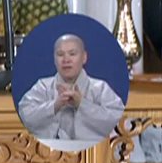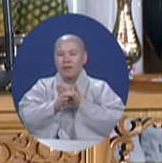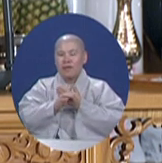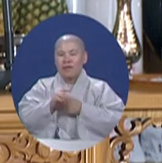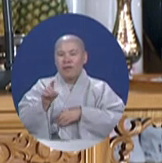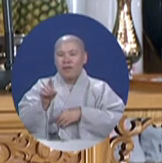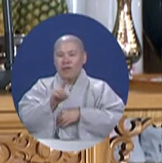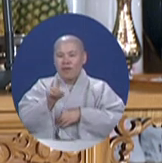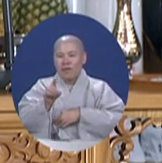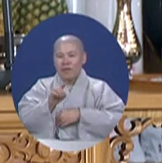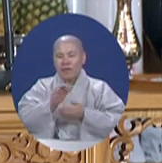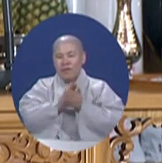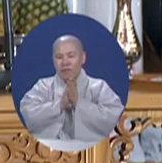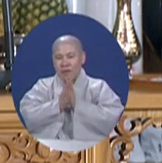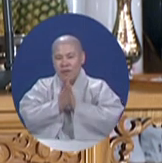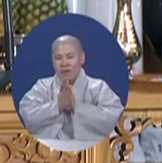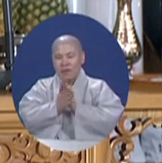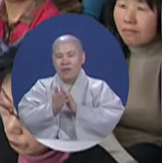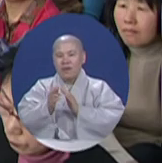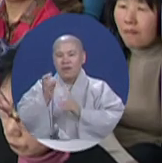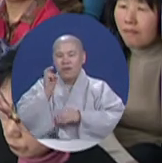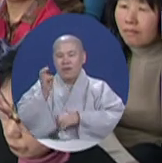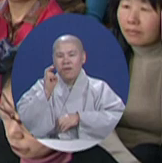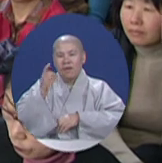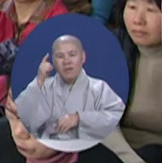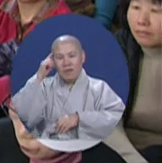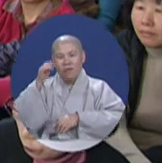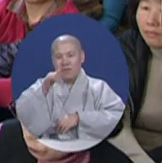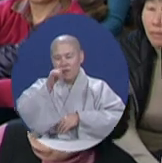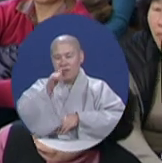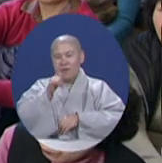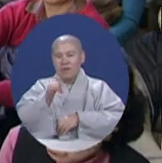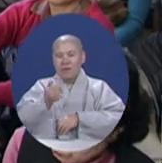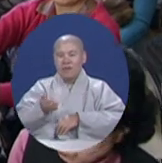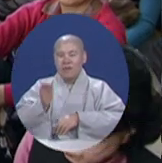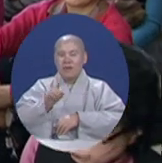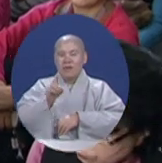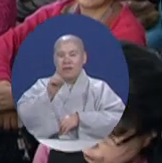어떻게 됐을까 이런 생각도 들고요. 그런데 한 번은